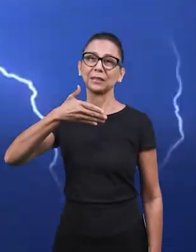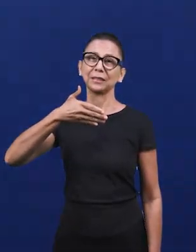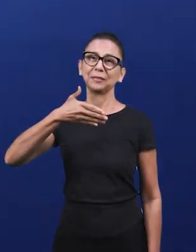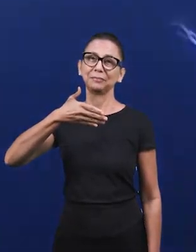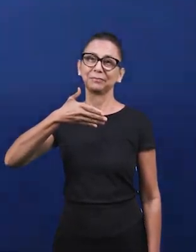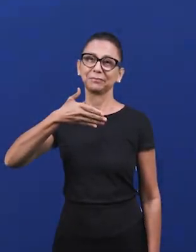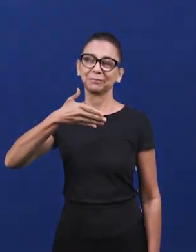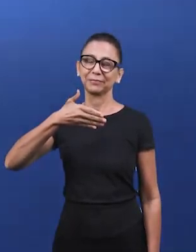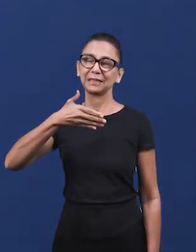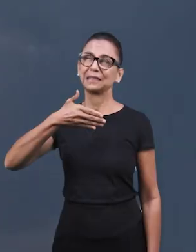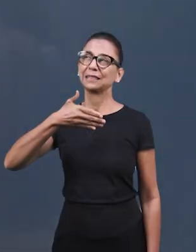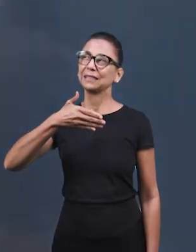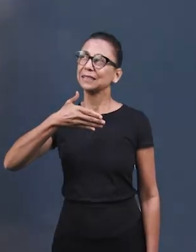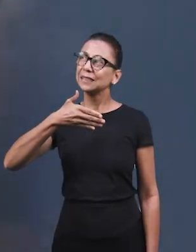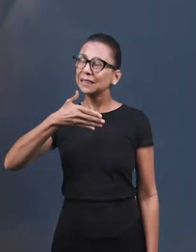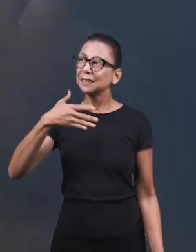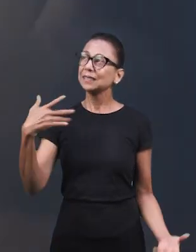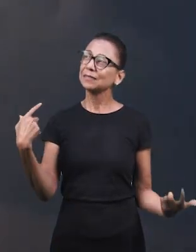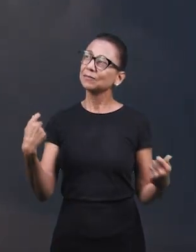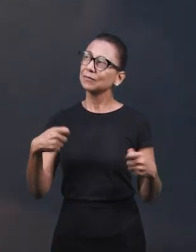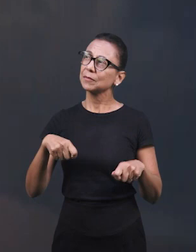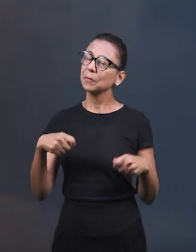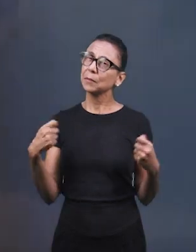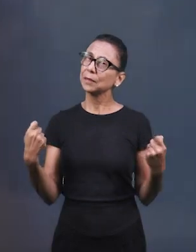Если я прохожу испытания,